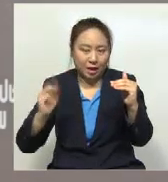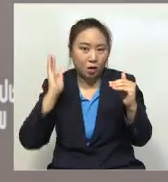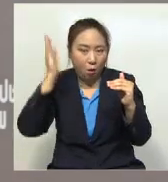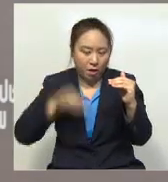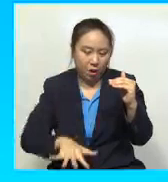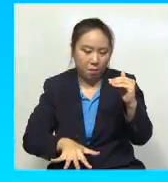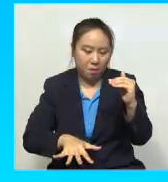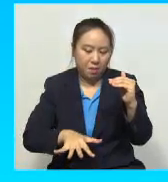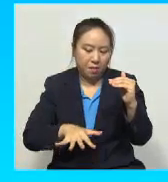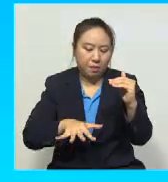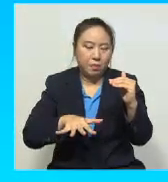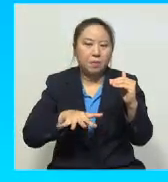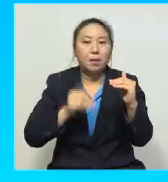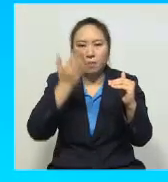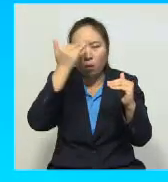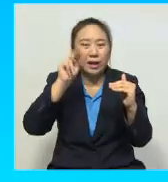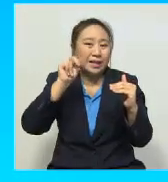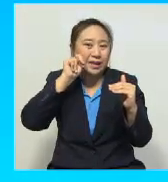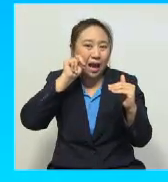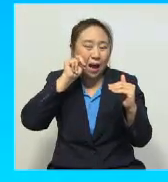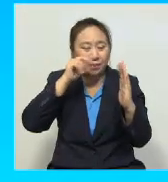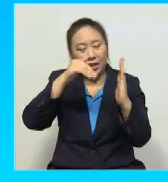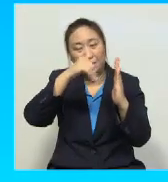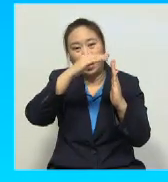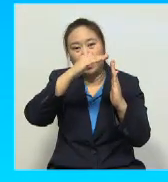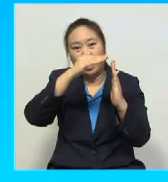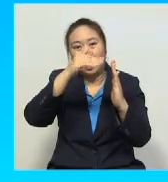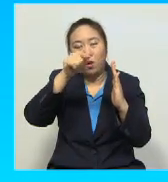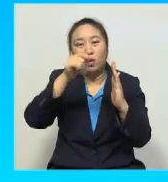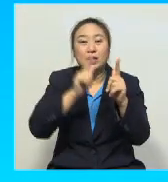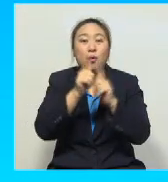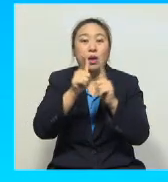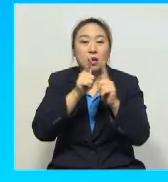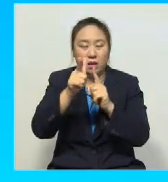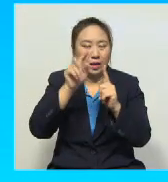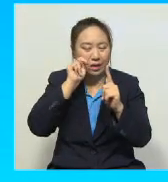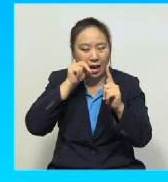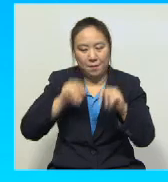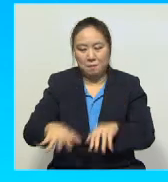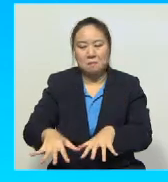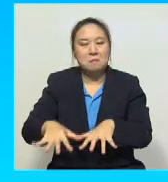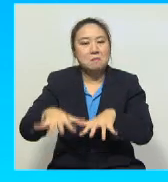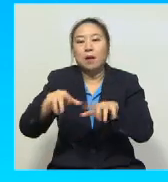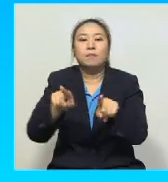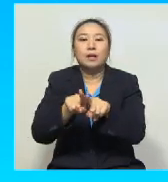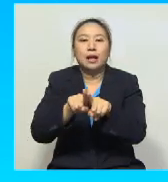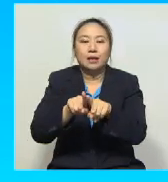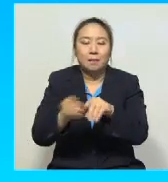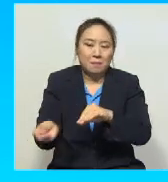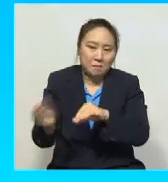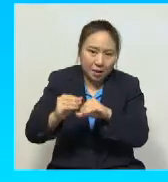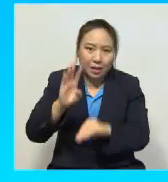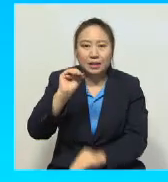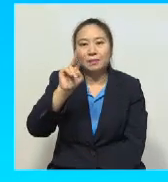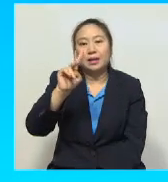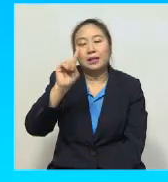เพิ่มขึ้นอีกนะคะเนื่องจากระดับน้ำทางตอนเหนือที่สถานีเชียงคานของจังหวัดเลยก็เพิ่มขึ้นถึง41เซน